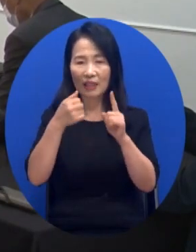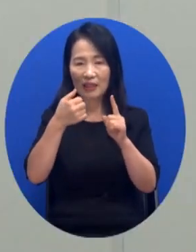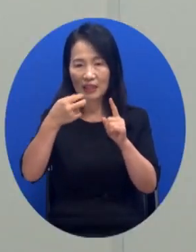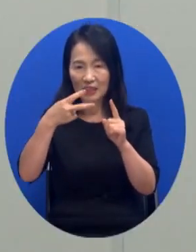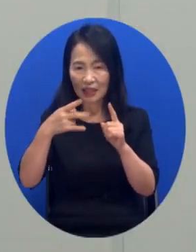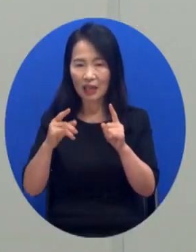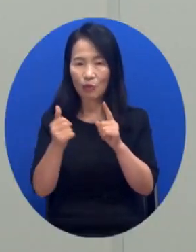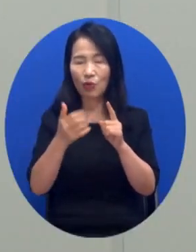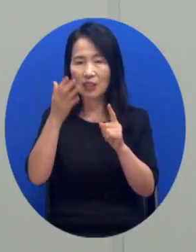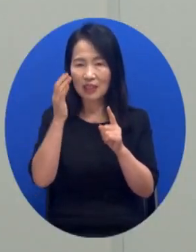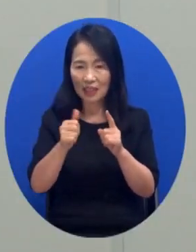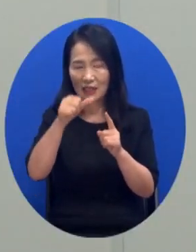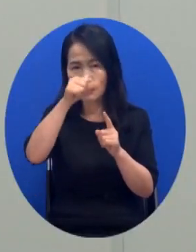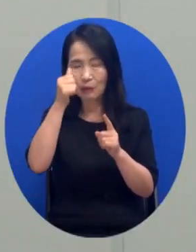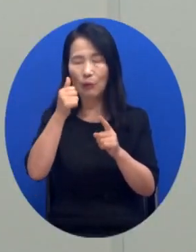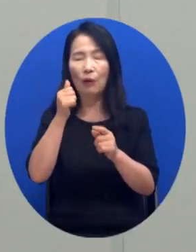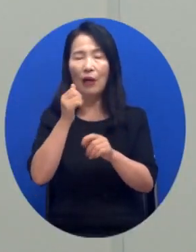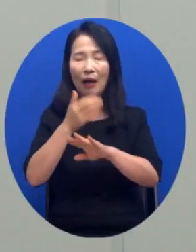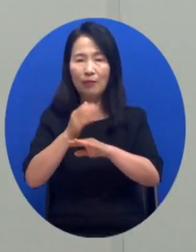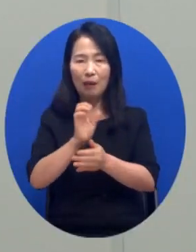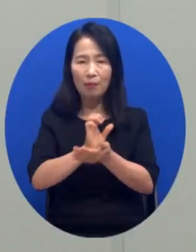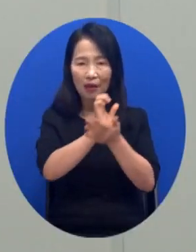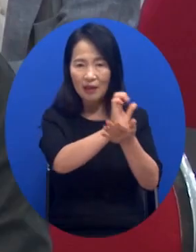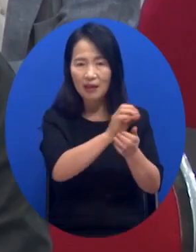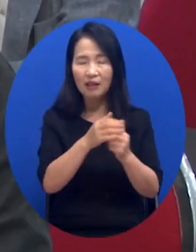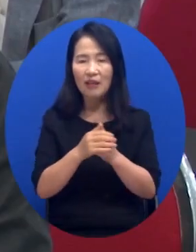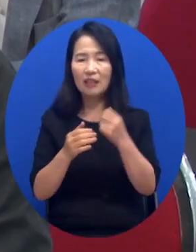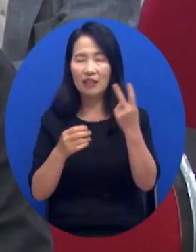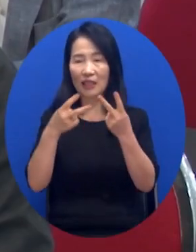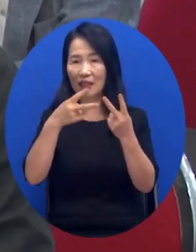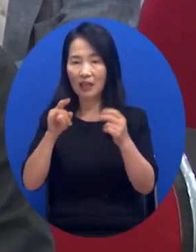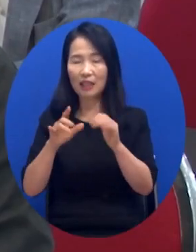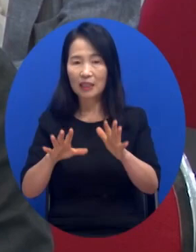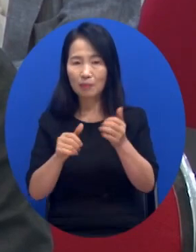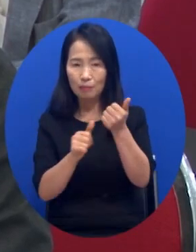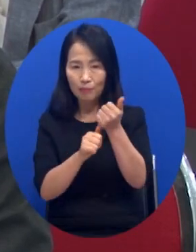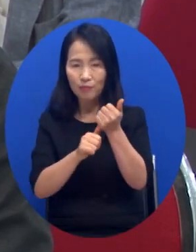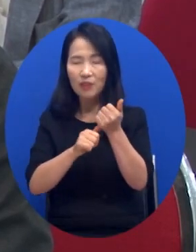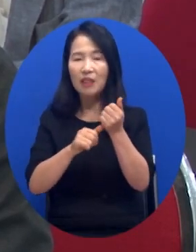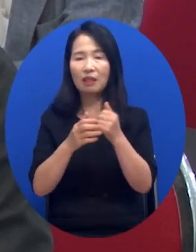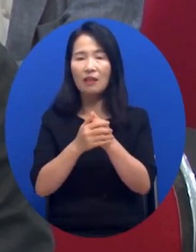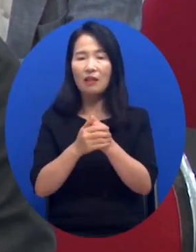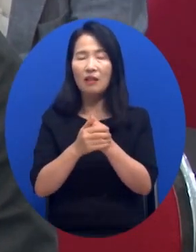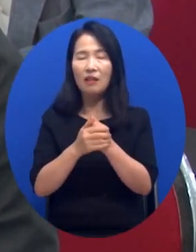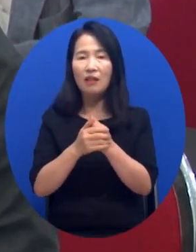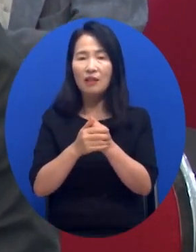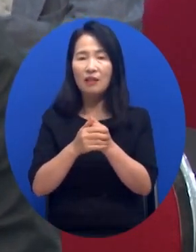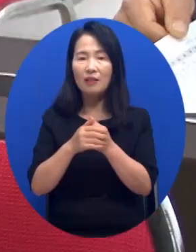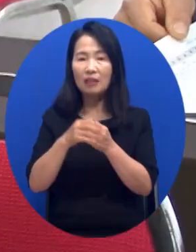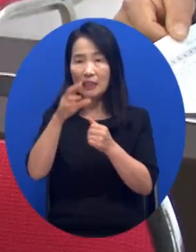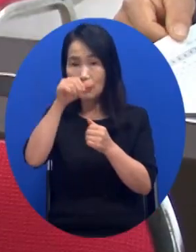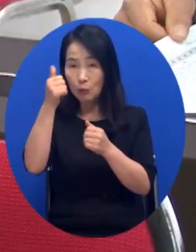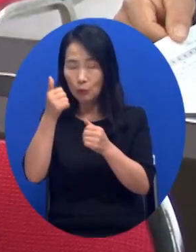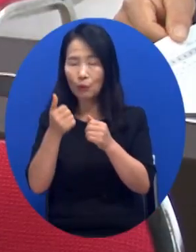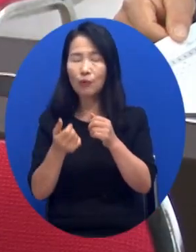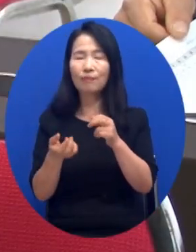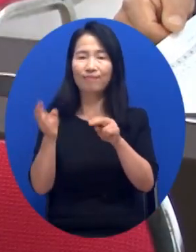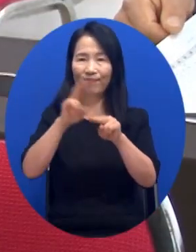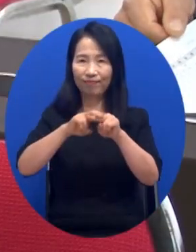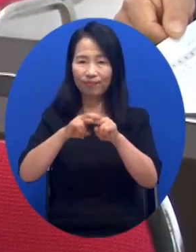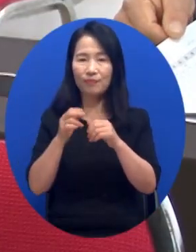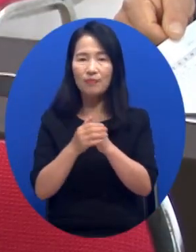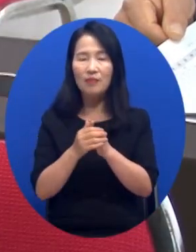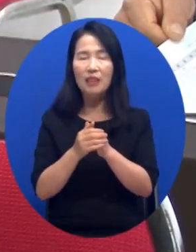진행하고 2대 위원장으로 현 부위원장인 서귀포교회 송하는 장로를 선출했습니다.